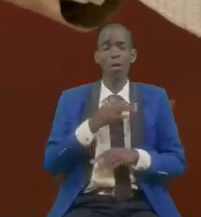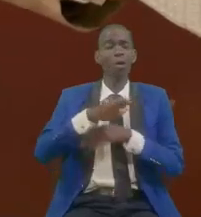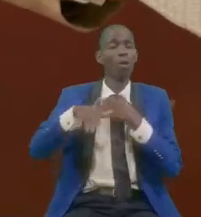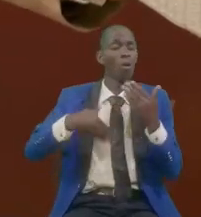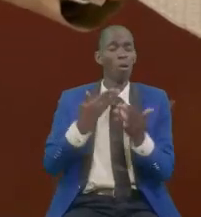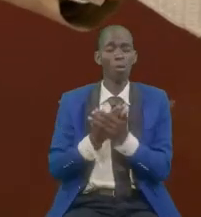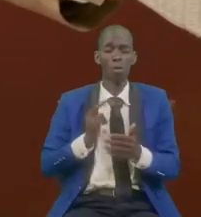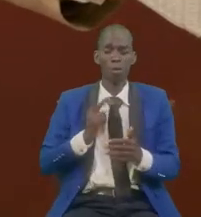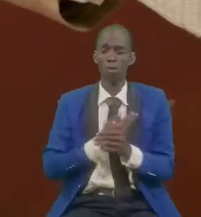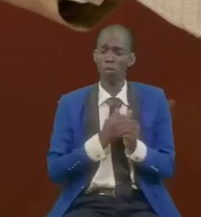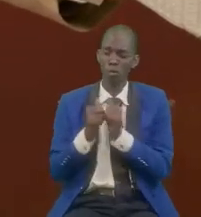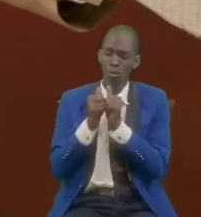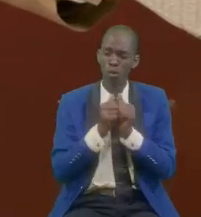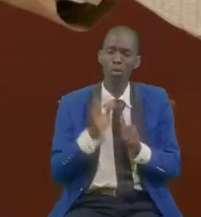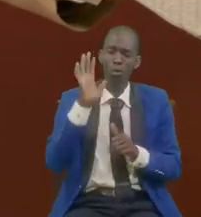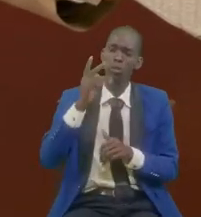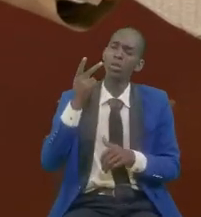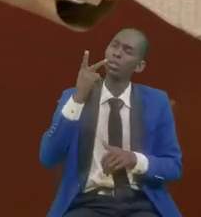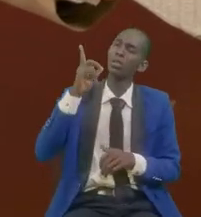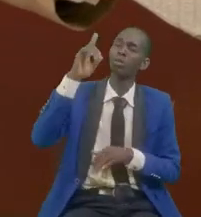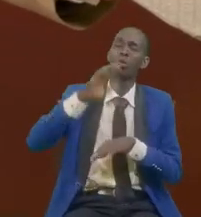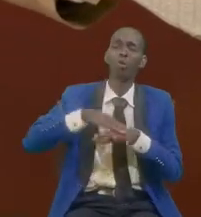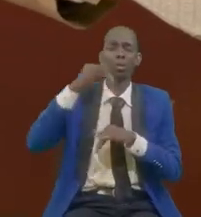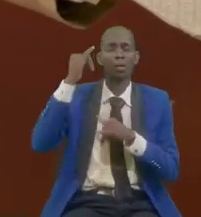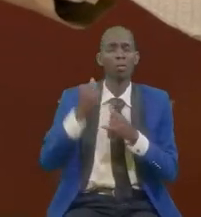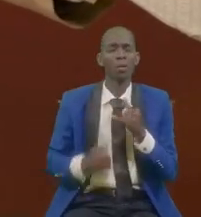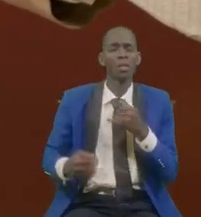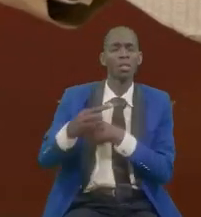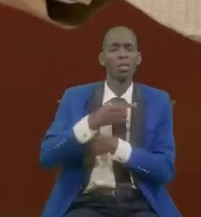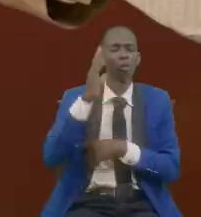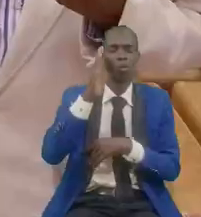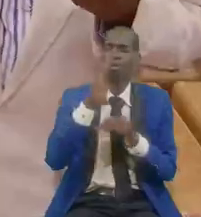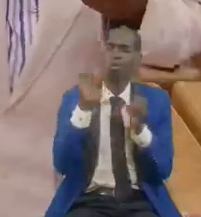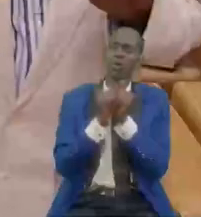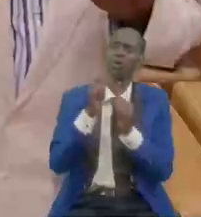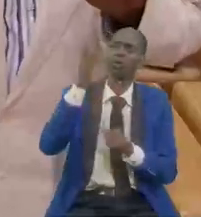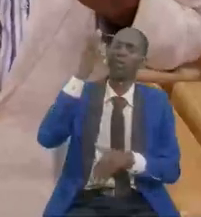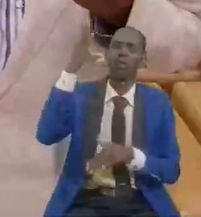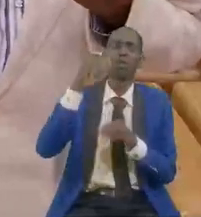nous tous, nous te verrons au dernier jour. Nous serons avec toi.